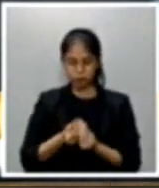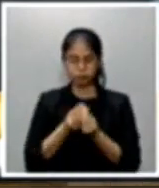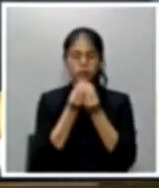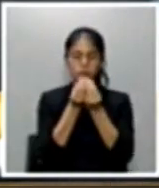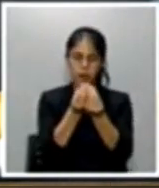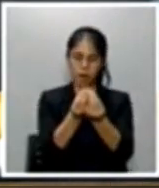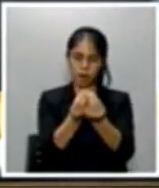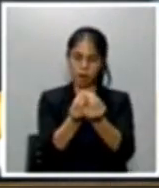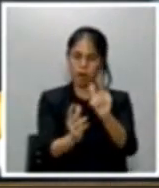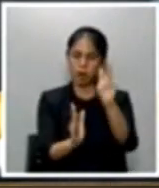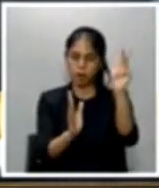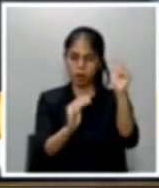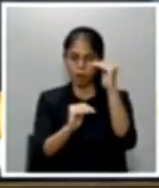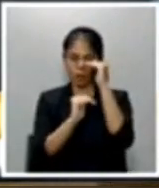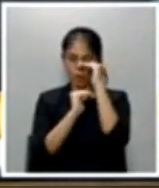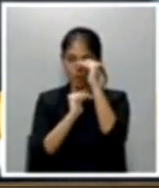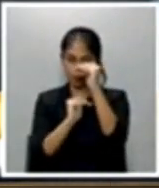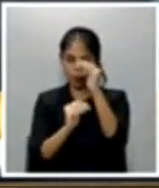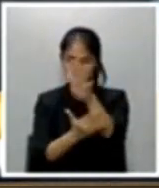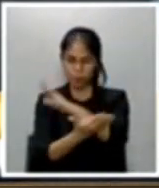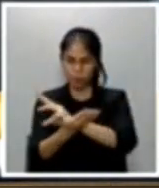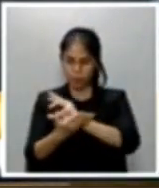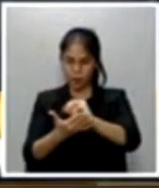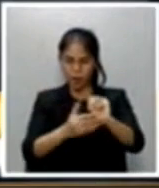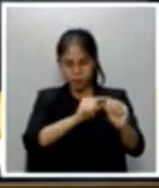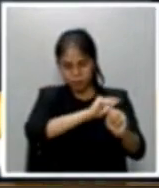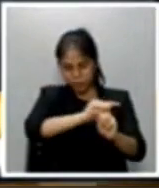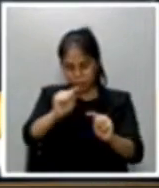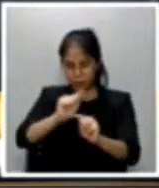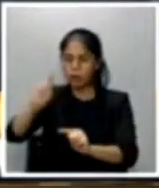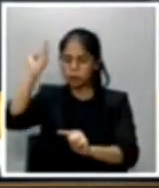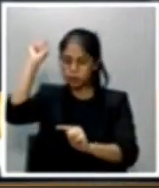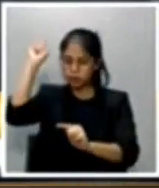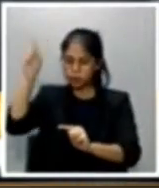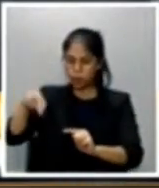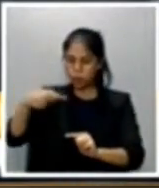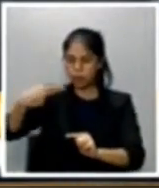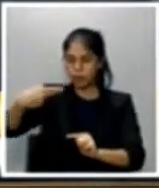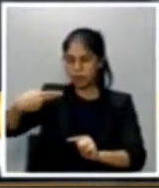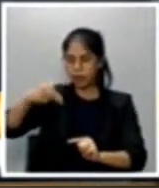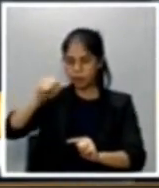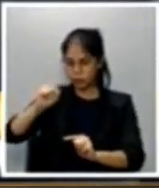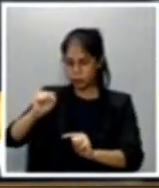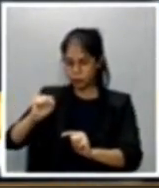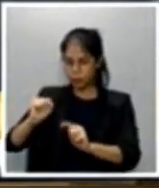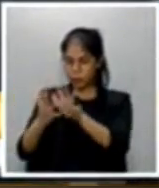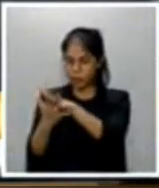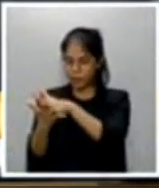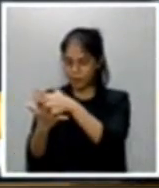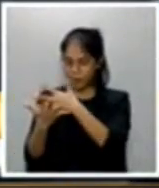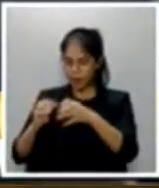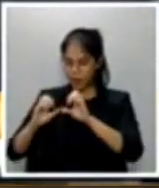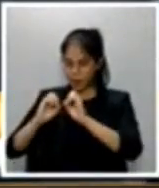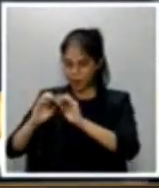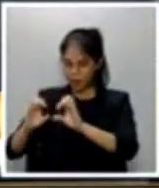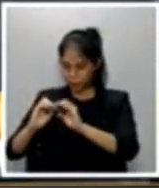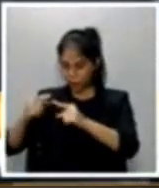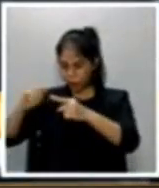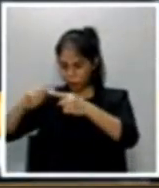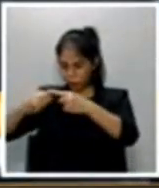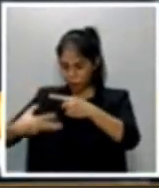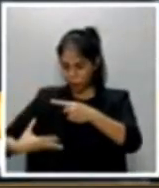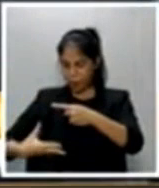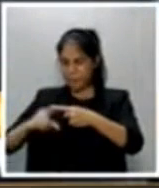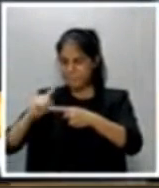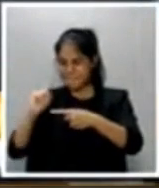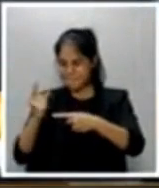ได้กำหนดให้มหาวิทยาลัยต่างๆเนี่ยครับจะต้องส่งหลักสูตรนะครับจะเป็นหลักสูตรใหม่ห